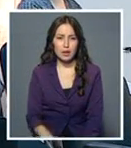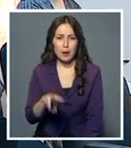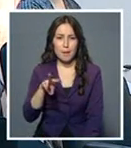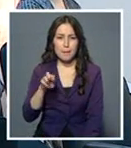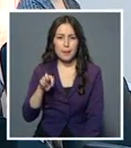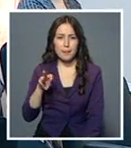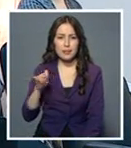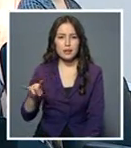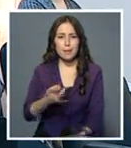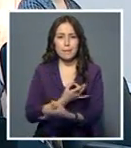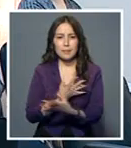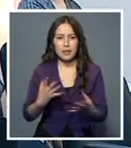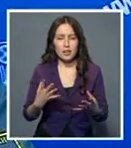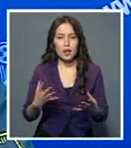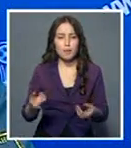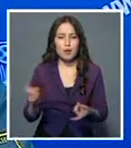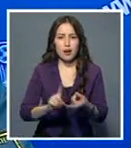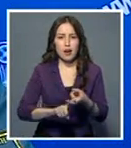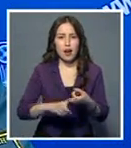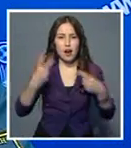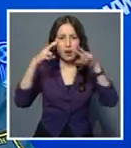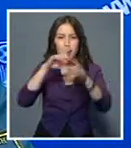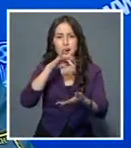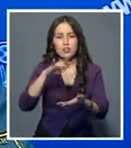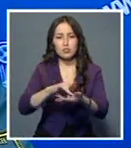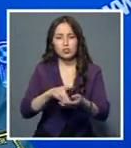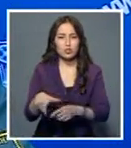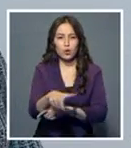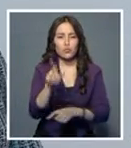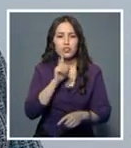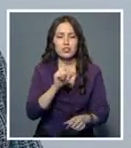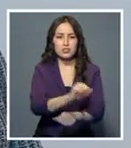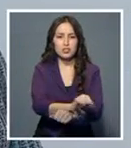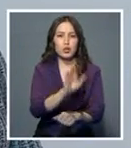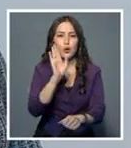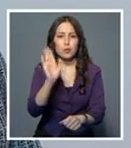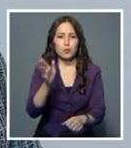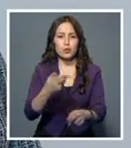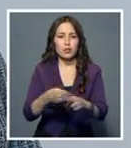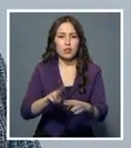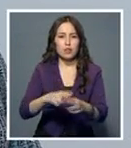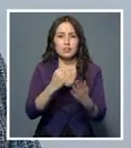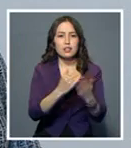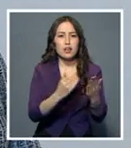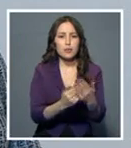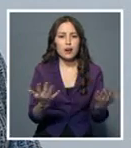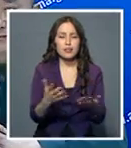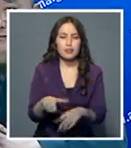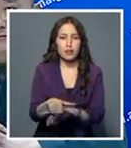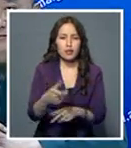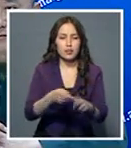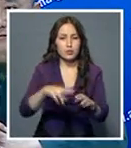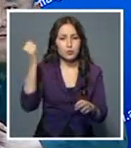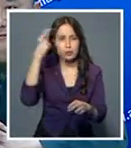Мамыр берекелерінің тойлануына байланысты Астанада бірқатар көше жабылады. Бүгін арнайы баспасөз мәслихаты кезінде бұл тізімге қай көшелердің енгені мәлім